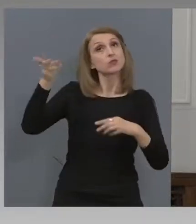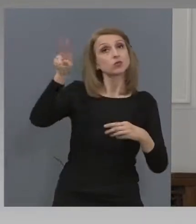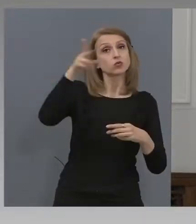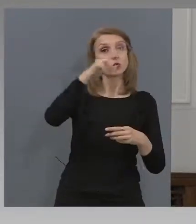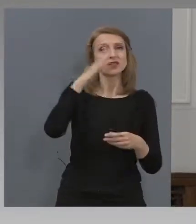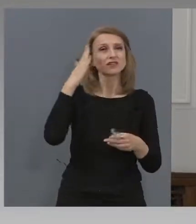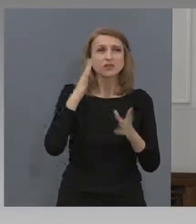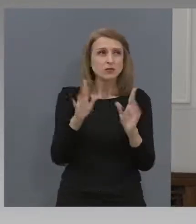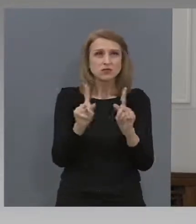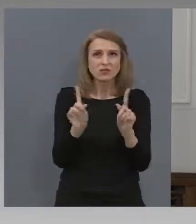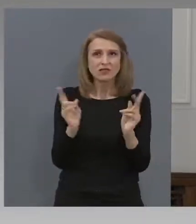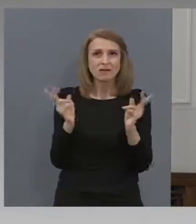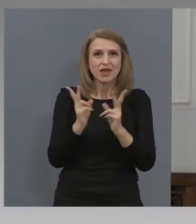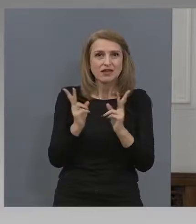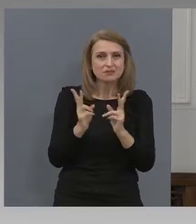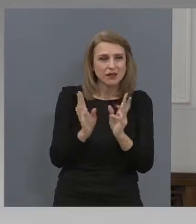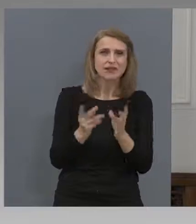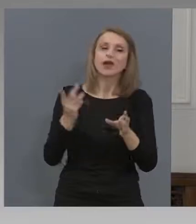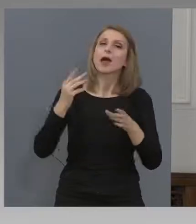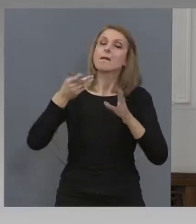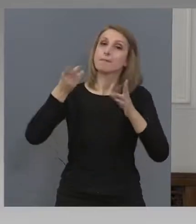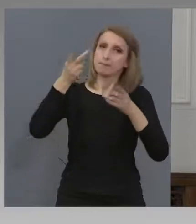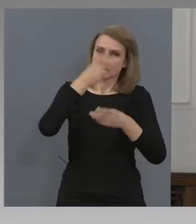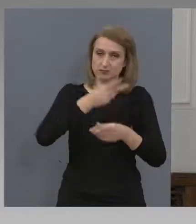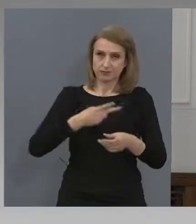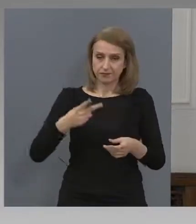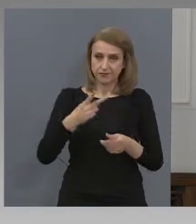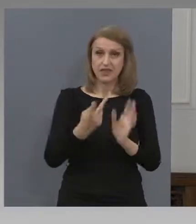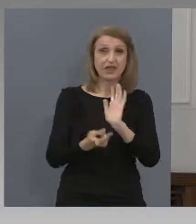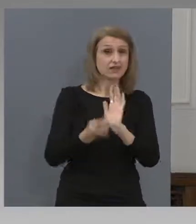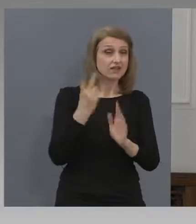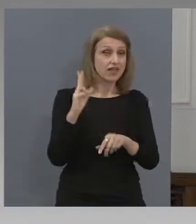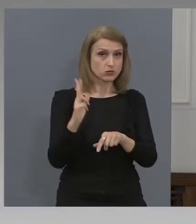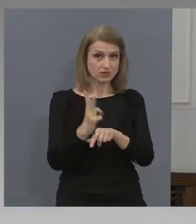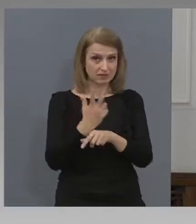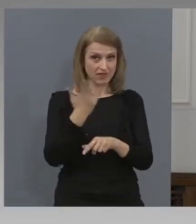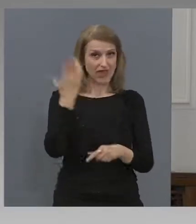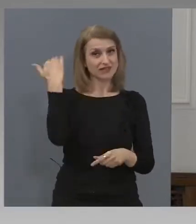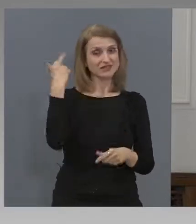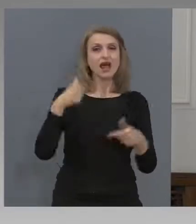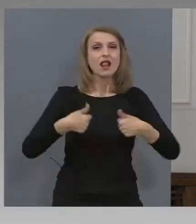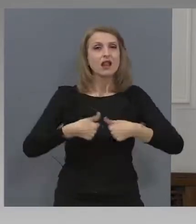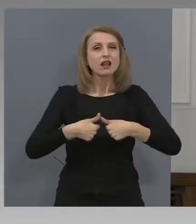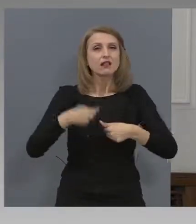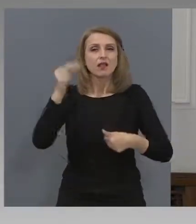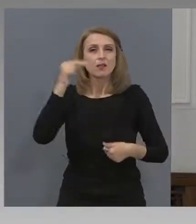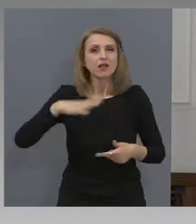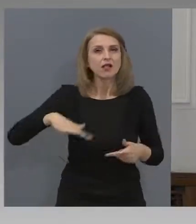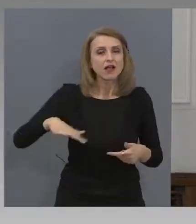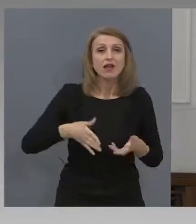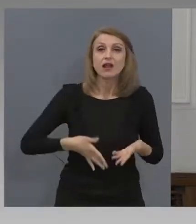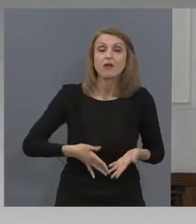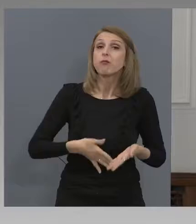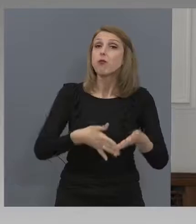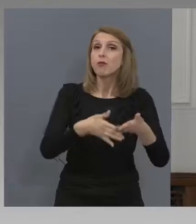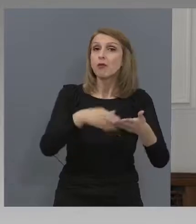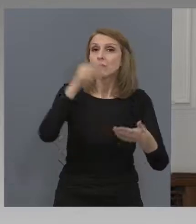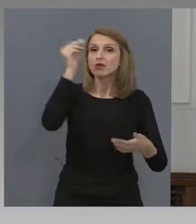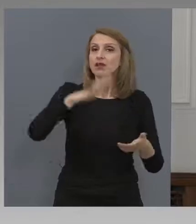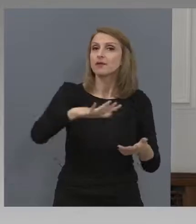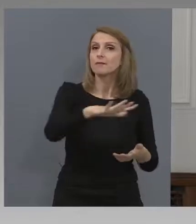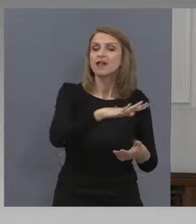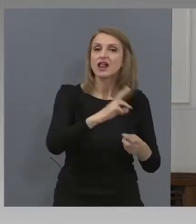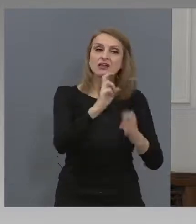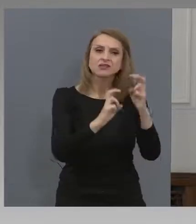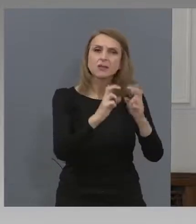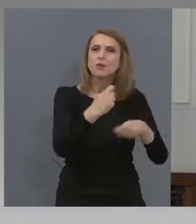че може би не стана ясно. Ако през 2018 година Lidl България е помогнал на български производители